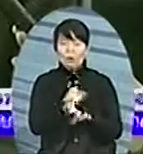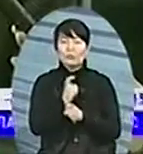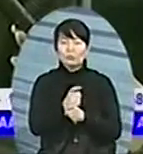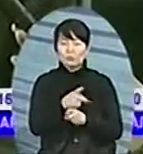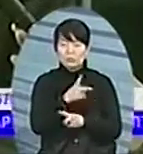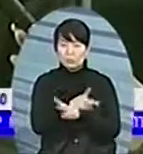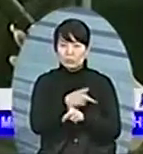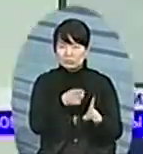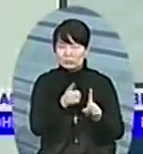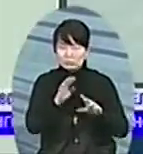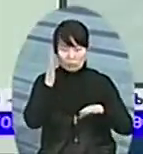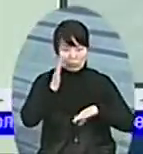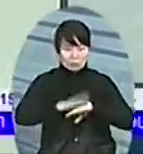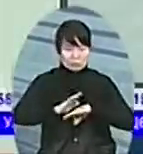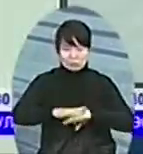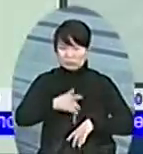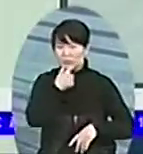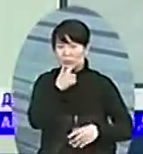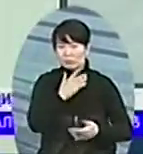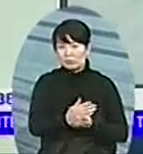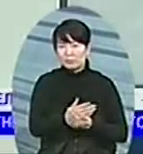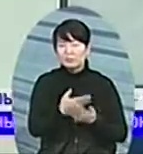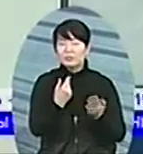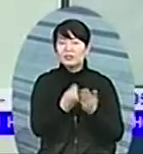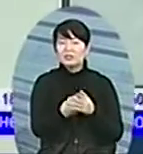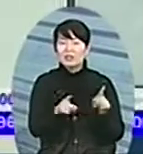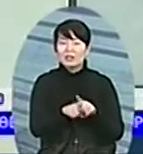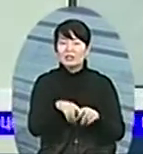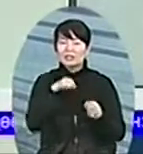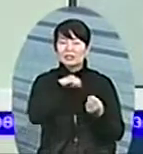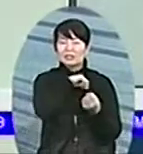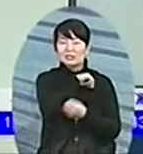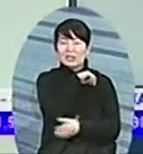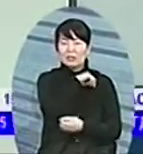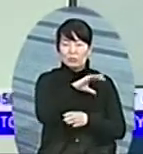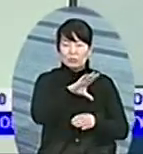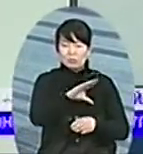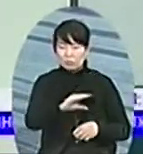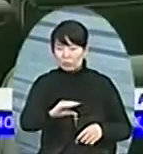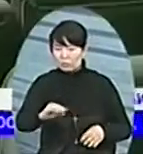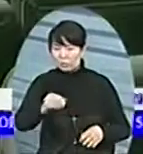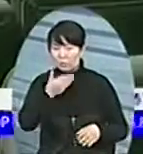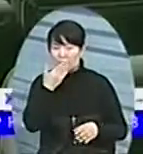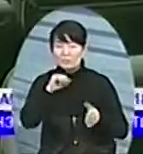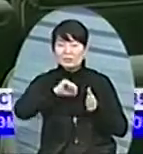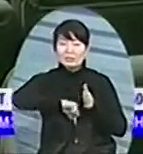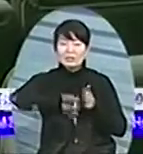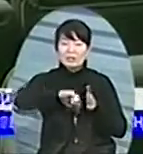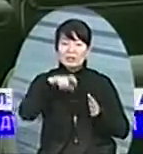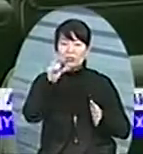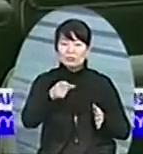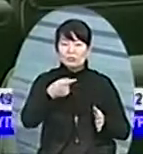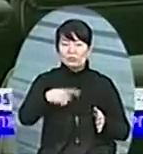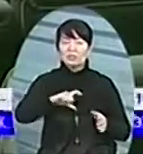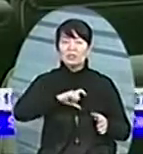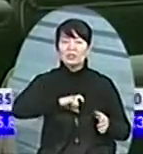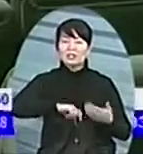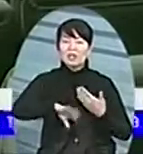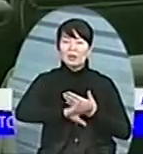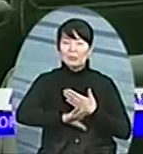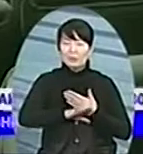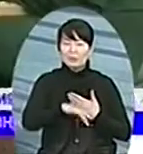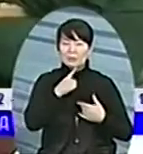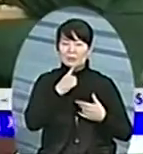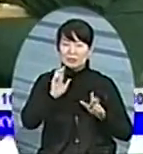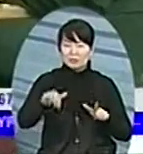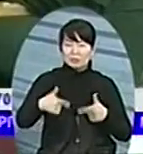зохицуулагдаж чадахгүй байна. Ийхүү ядуурлал өлхтөө буурахгүйгийн гол шалтгаан нь хүний үндсэн эрхүүдийг хамгаалдаг, тулгымцсан